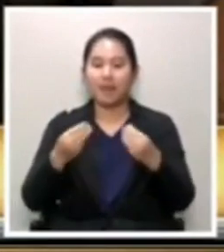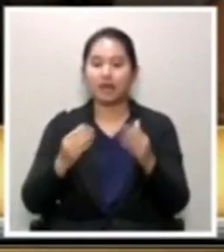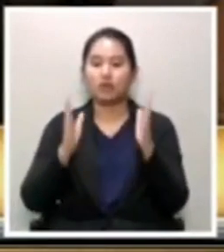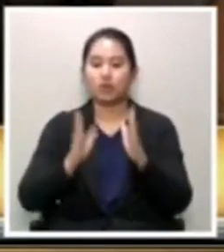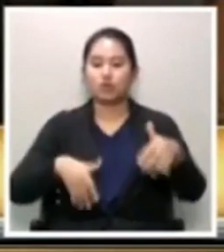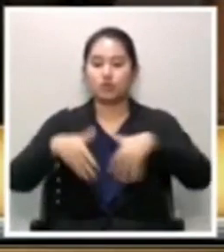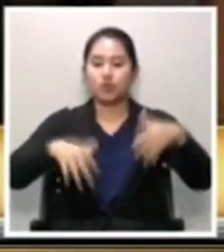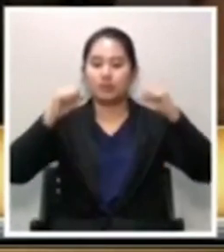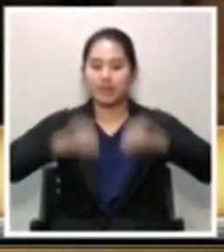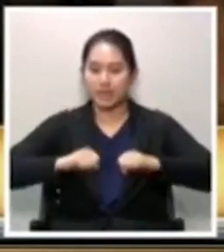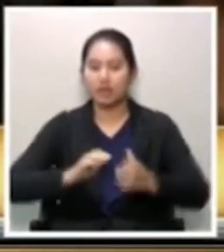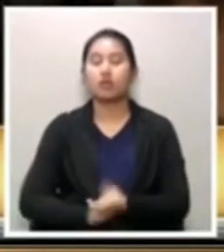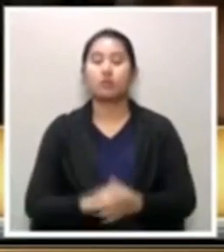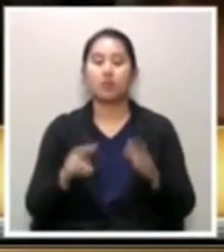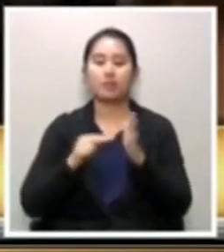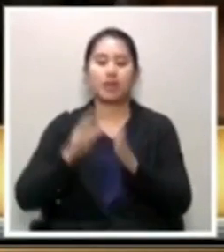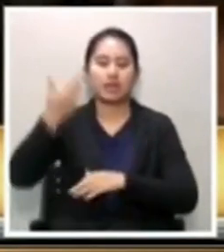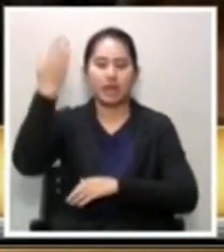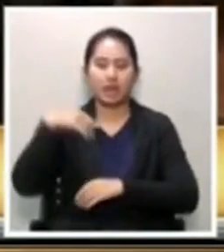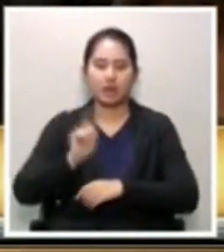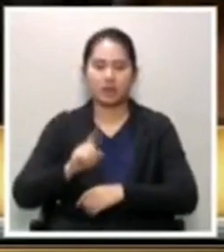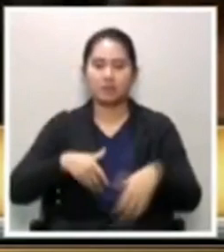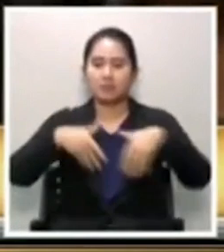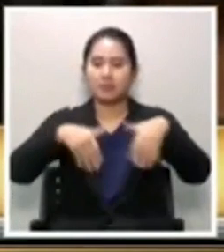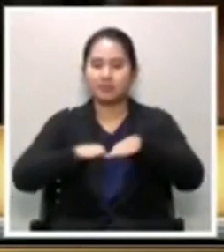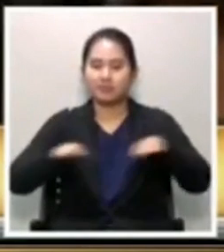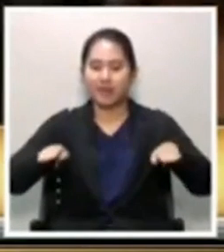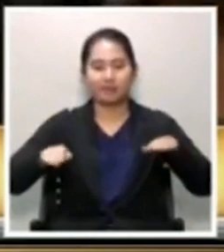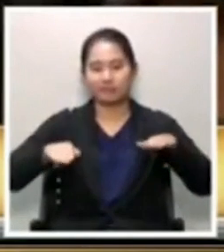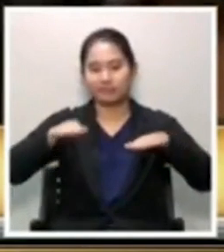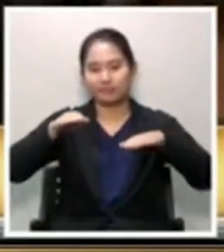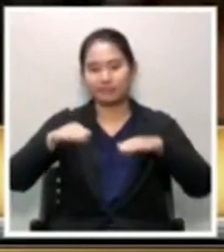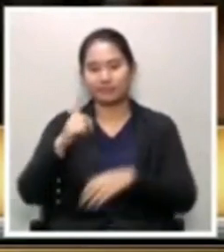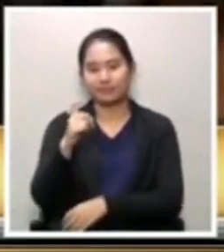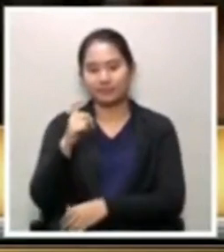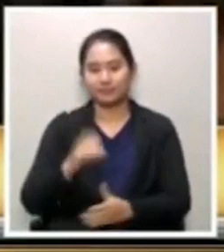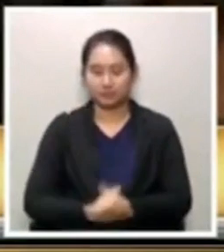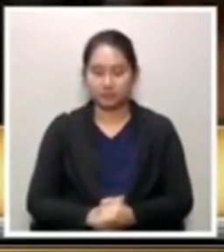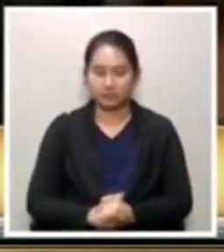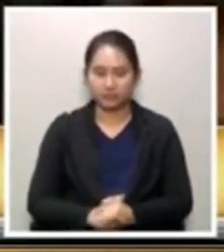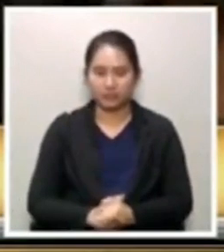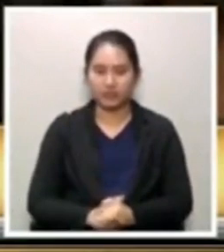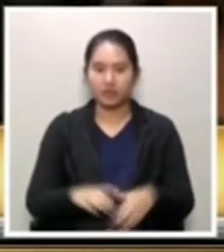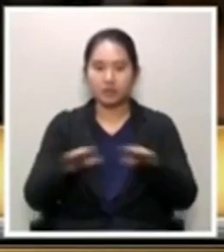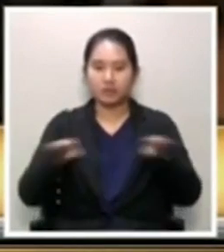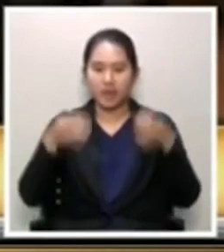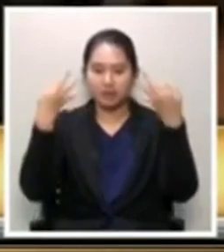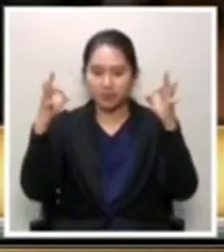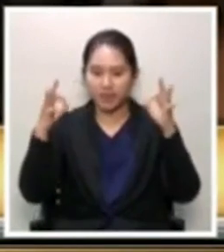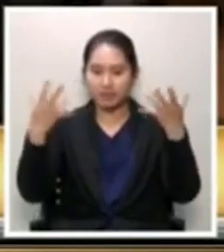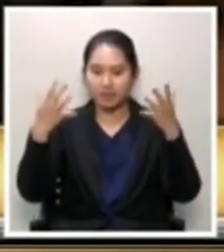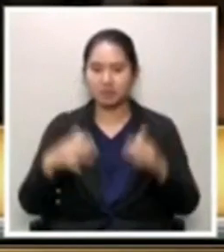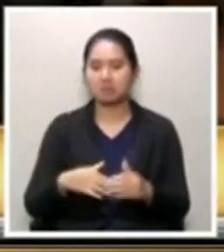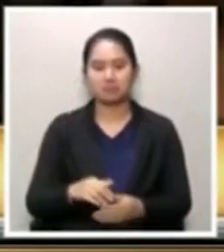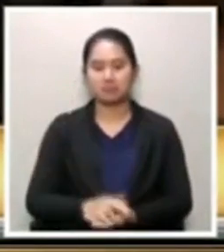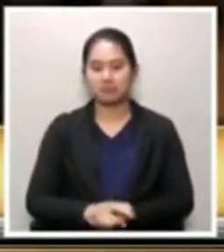ต่อย่างที่ผมเรียนครับว่าประชามติที่ผ่านมาไม่ได้มาตรฐานสากลเป็นประชามติที่ไม่ฟรีไม่อิสระและไม่แฟร์คือไม่เป็นธรร